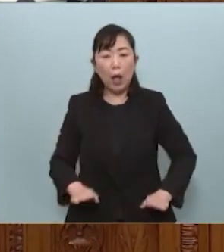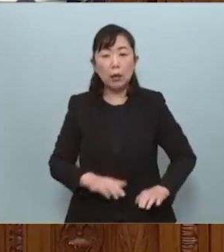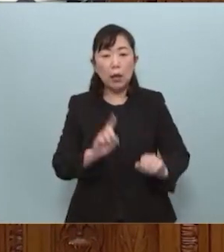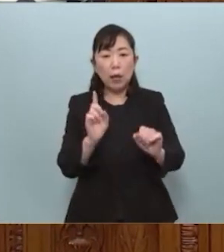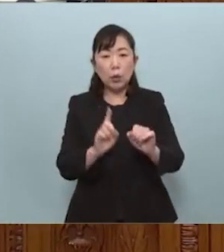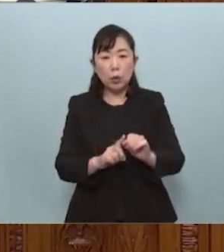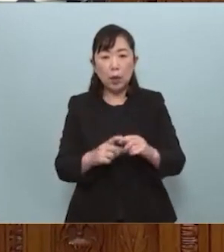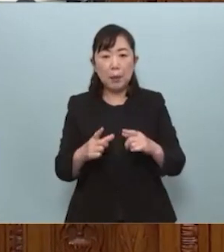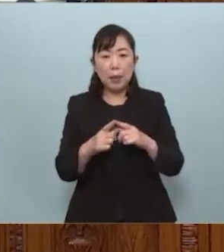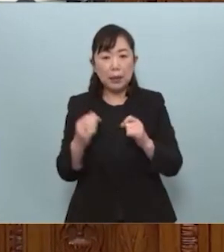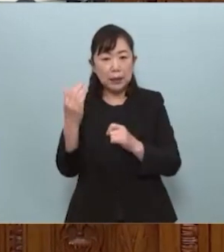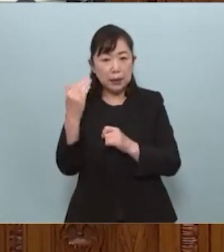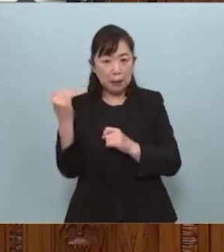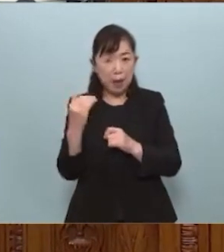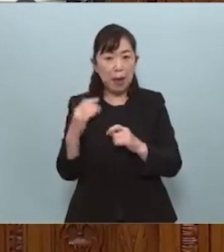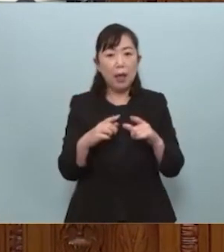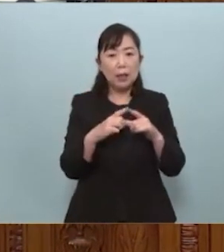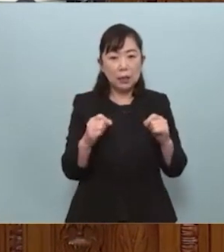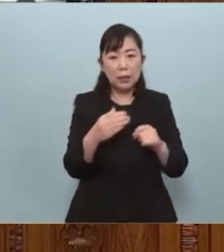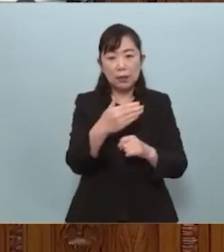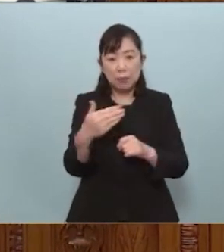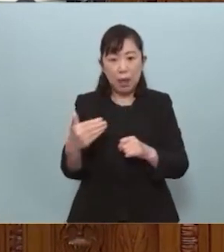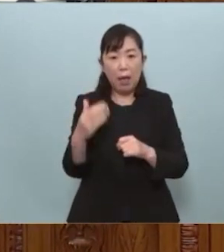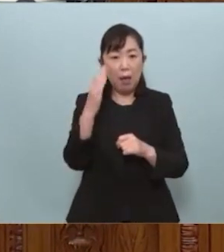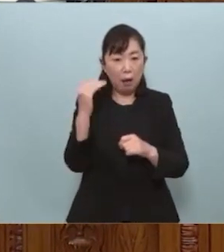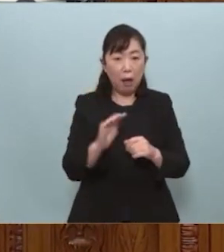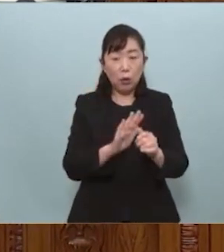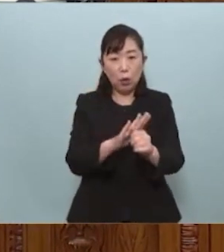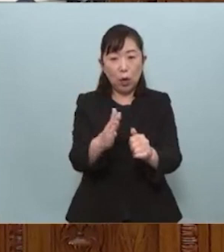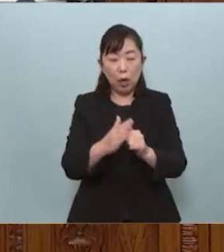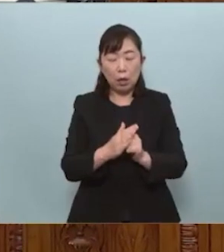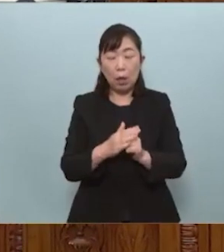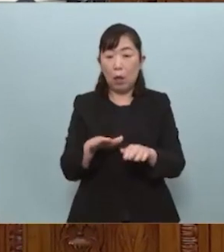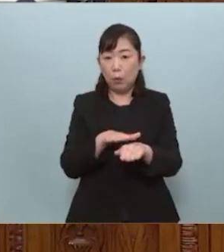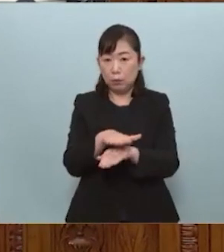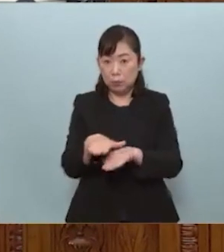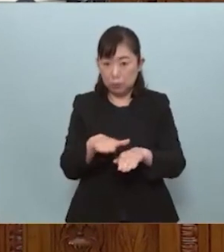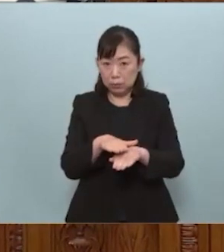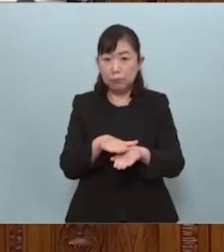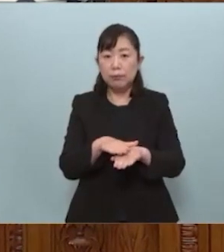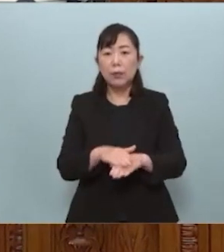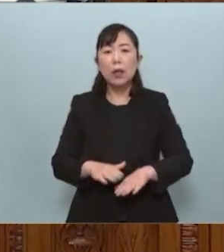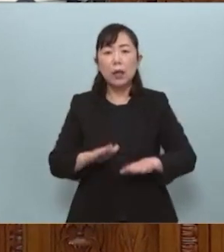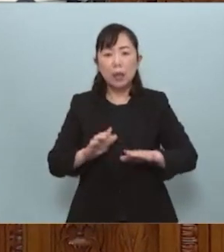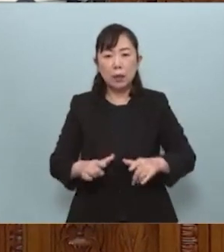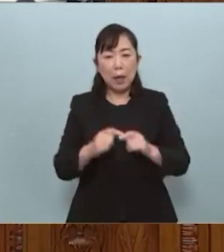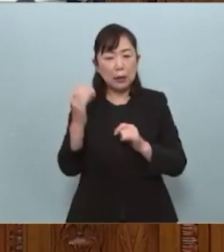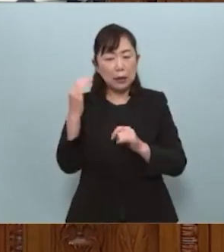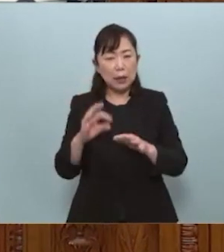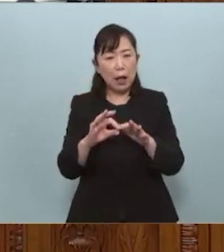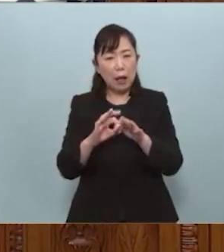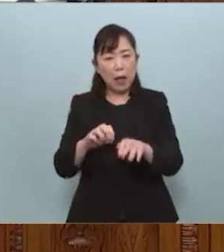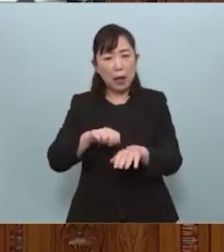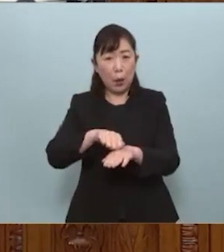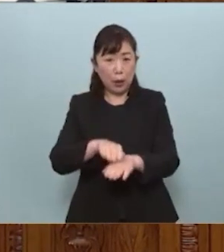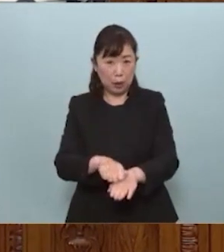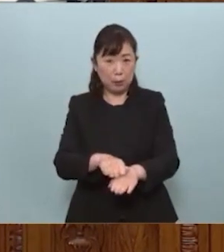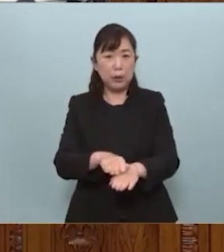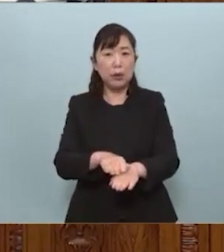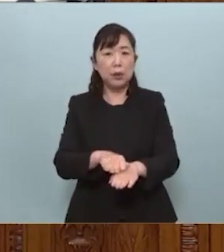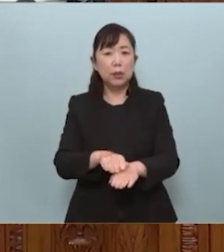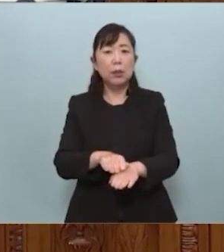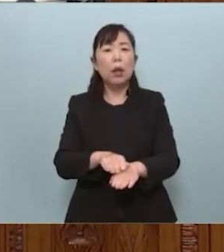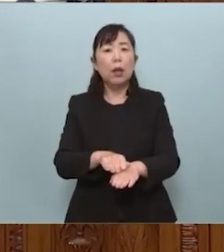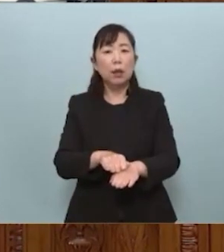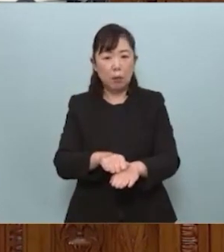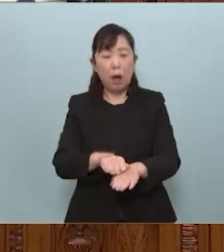日韓、日米韓の連携は不可欠です。日韓関係は非常に厳しい状況にありますが、このまま放置